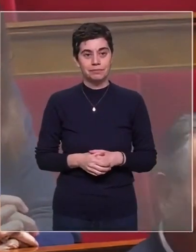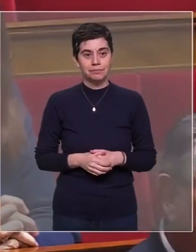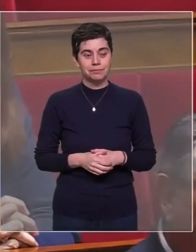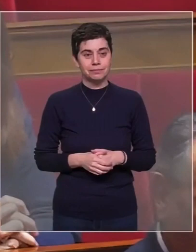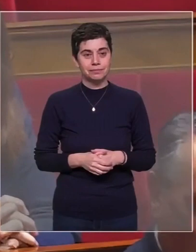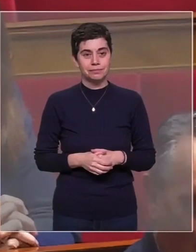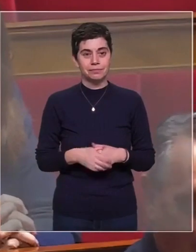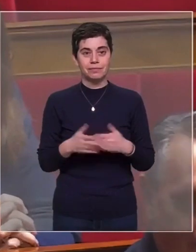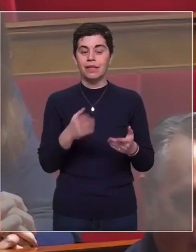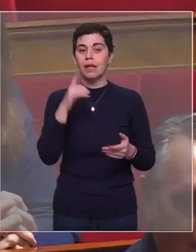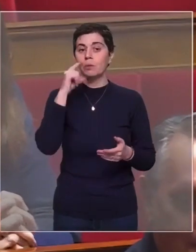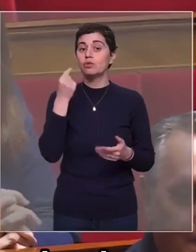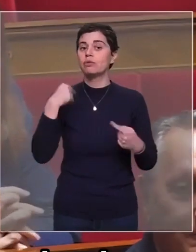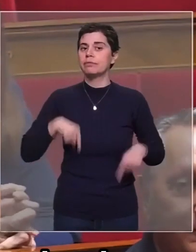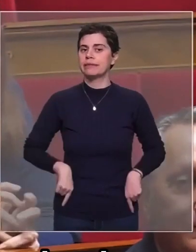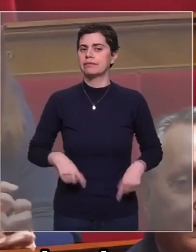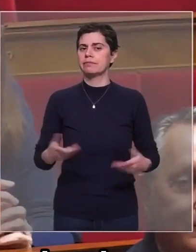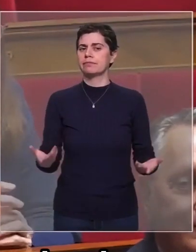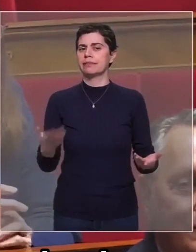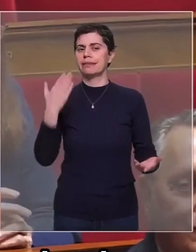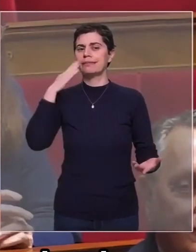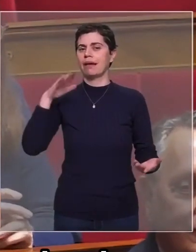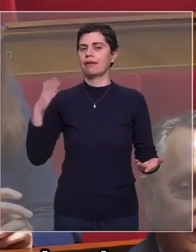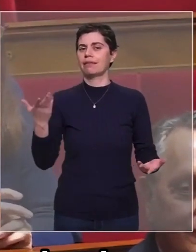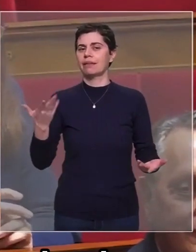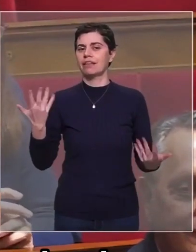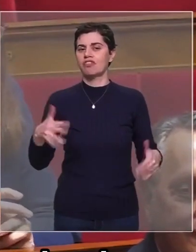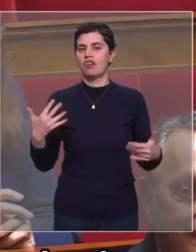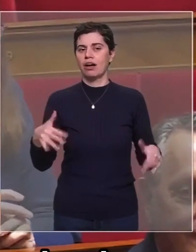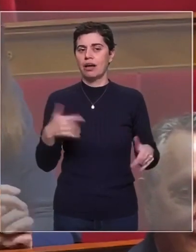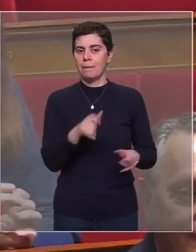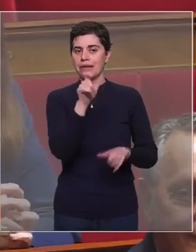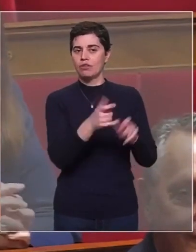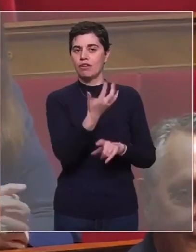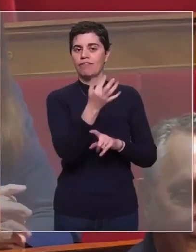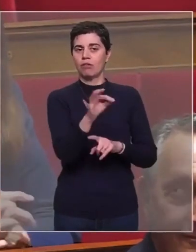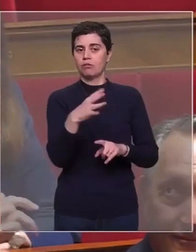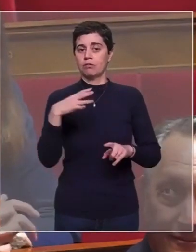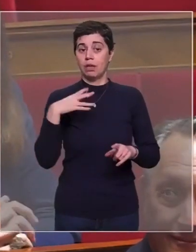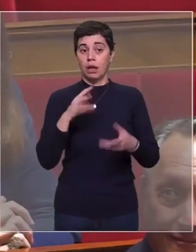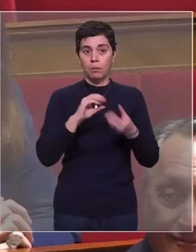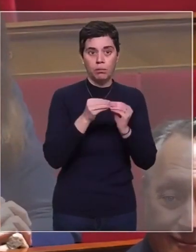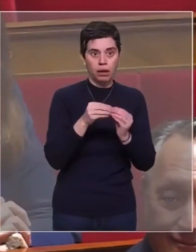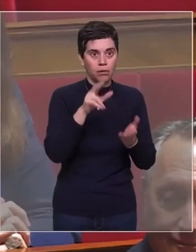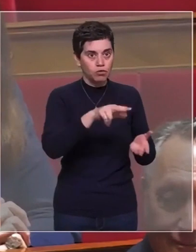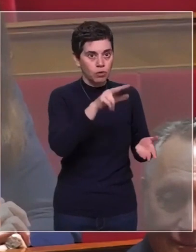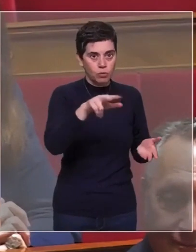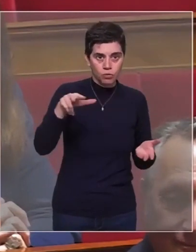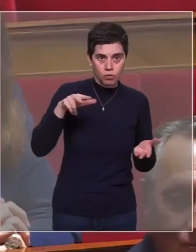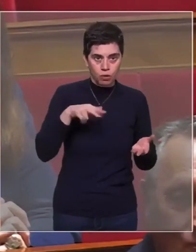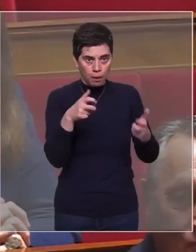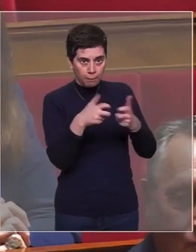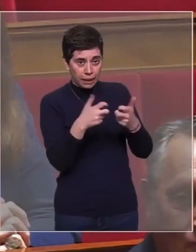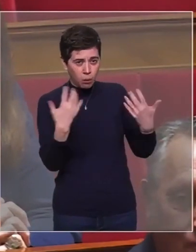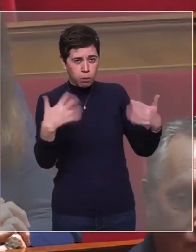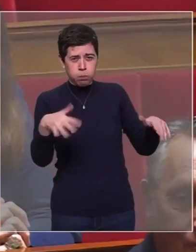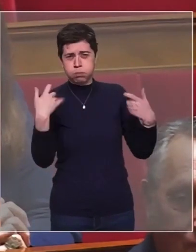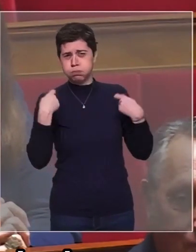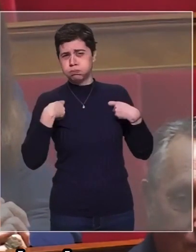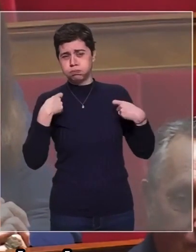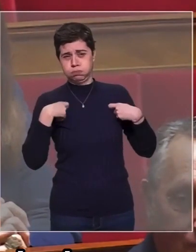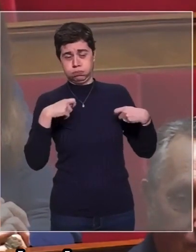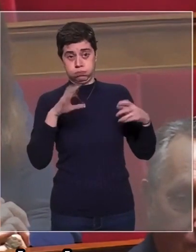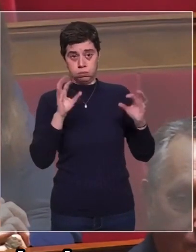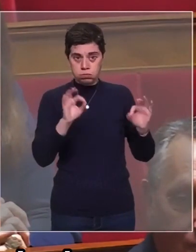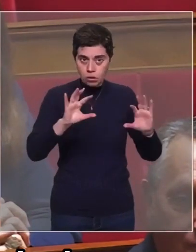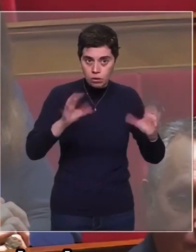Monsieur le ministre, nul ne peut ignorer les difficultés que les Français rencontrent pour se loger à coût abordable.